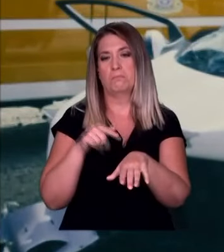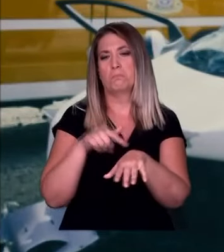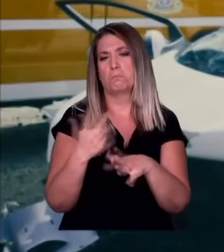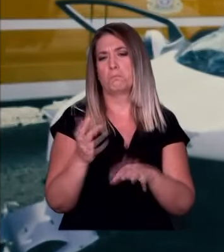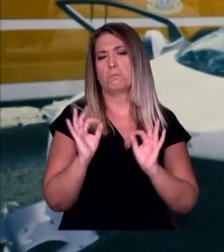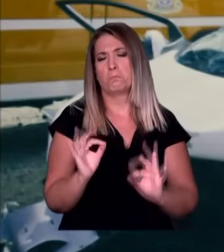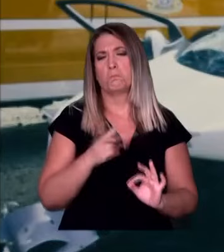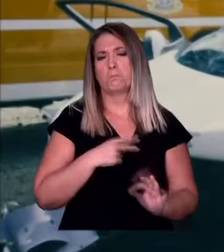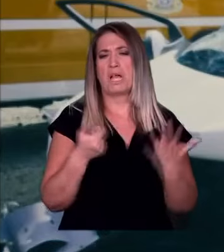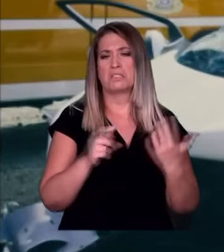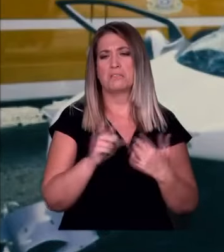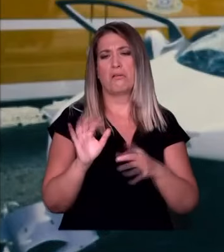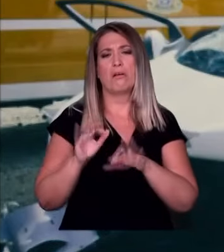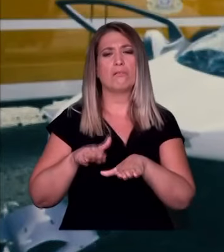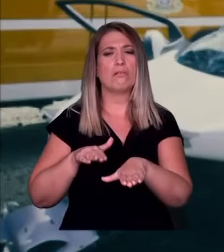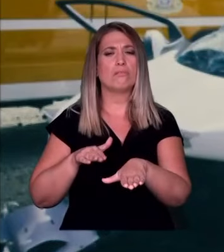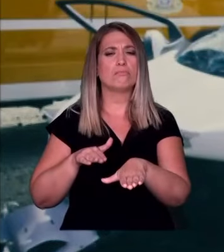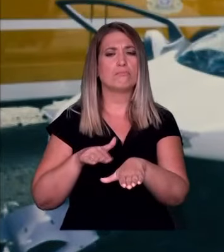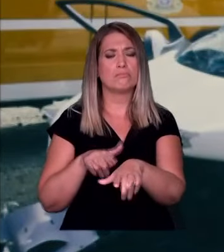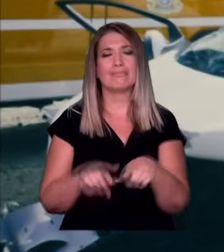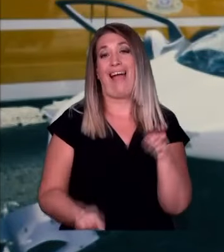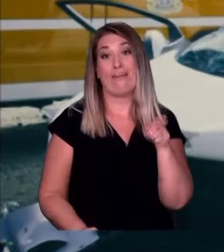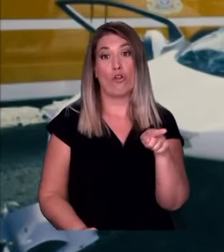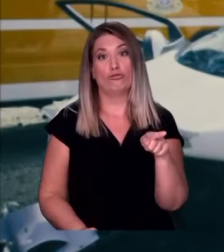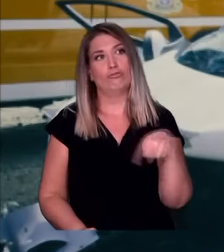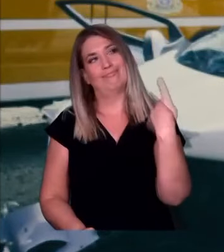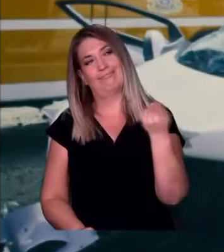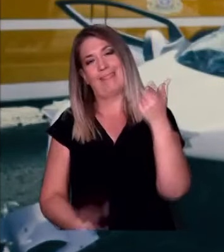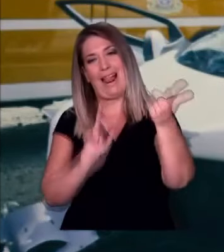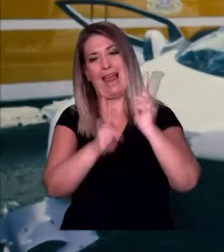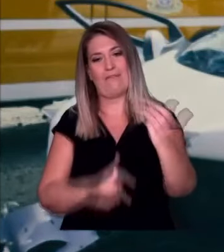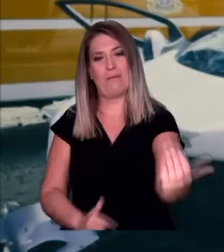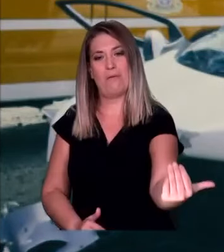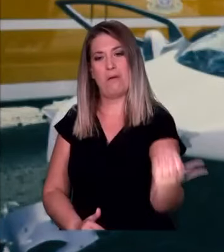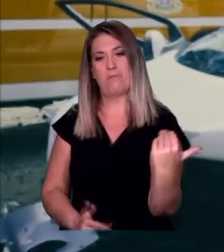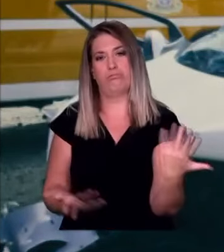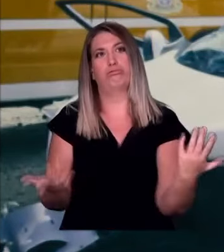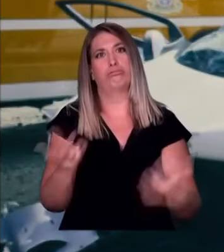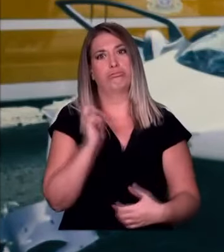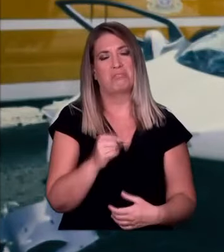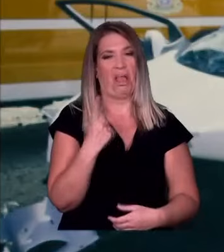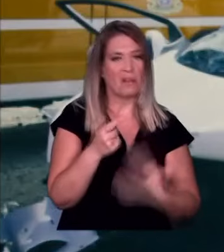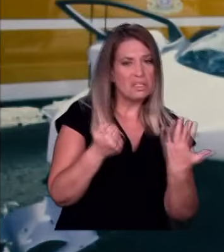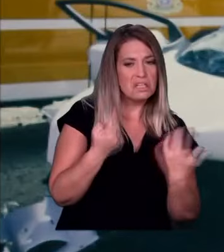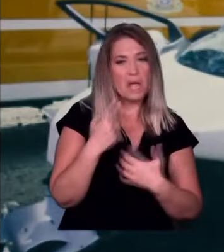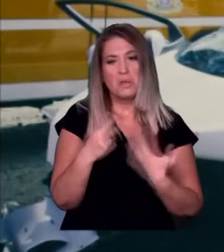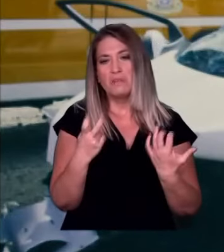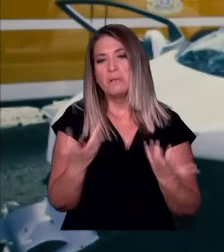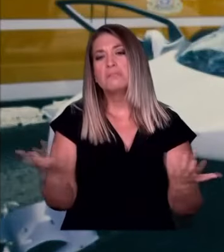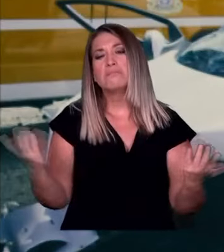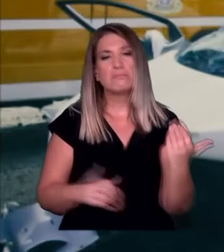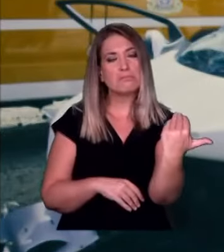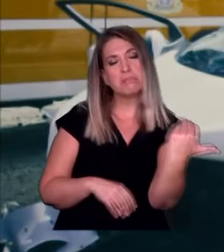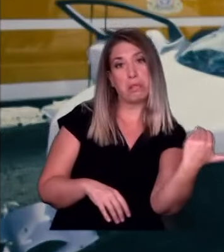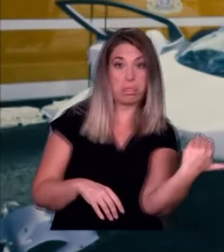μας κανονικά. Πηγαίναμε για ναύτη όπως ερχόταν από ναύτη. Ερχόταν πολλά χιλιόμετρα, ερχόταν 160-170, πιστεύω κάπου εκεί.